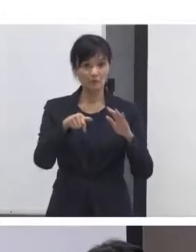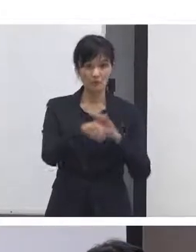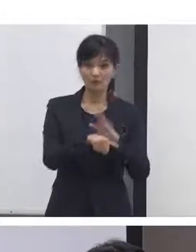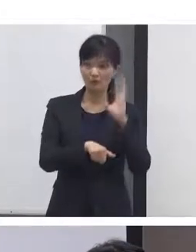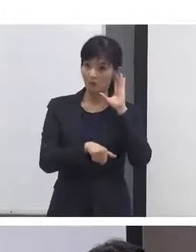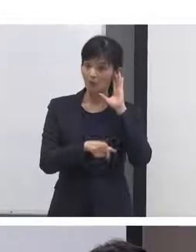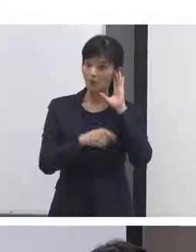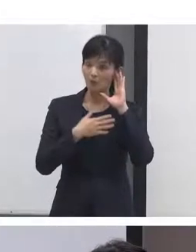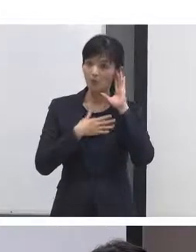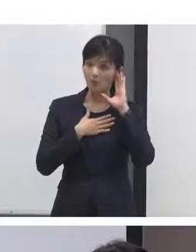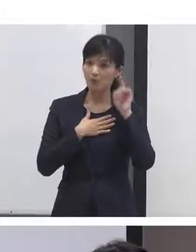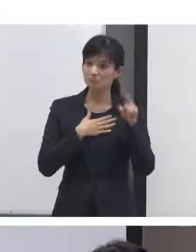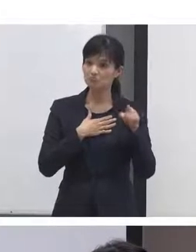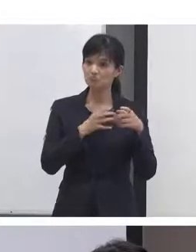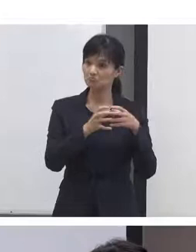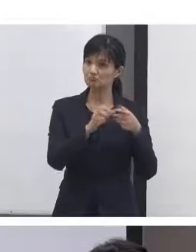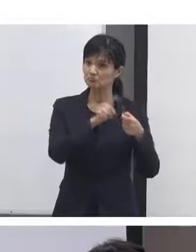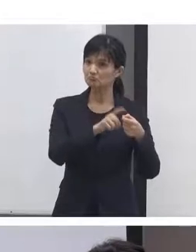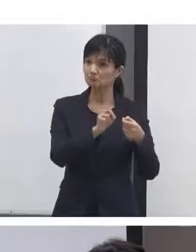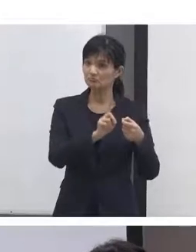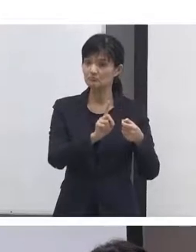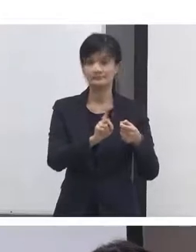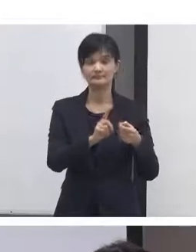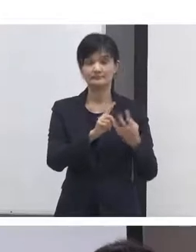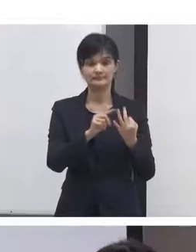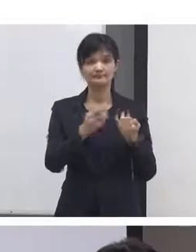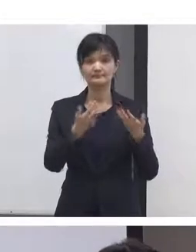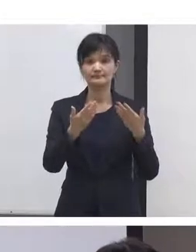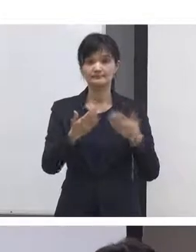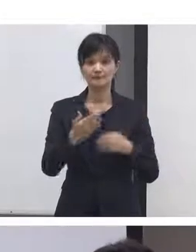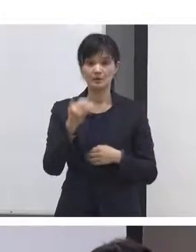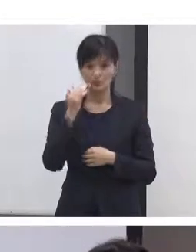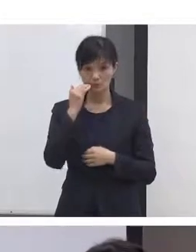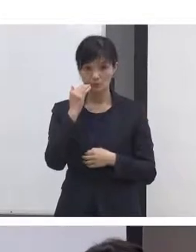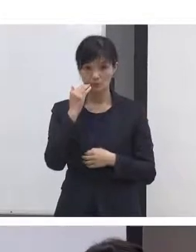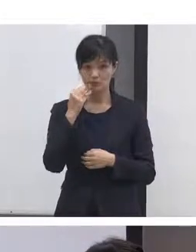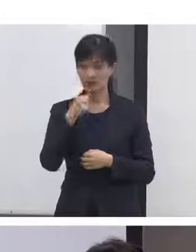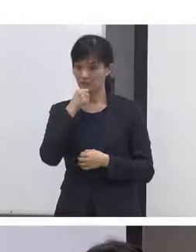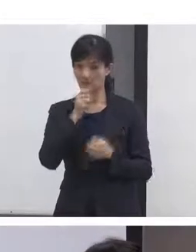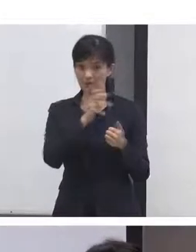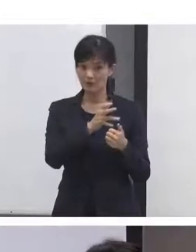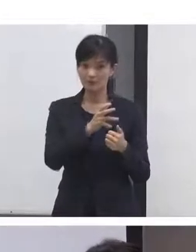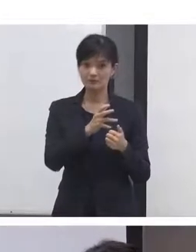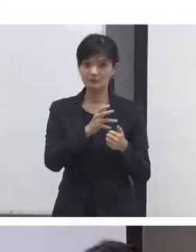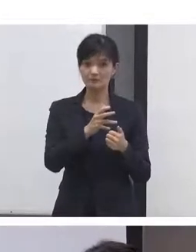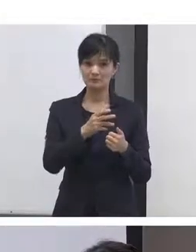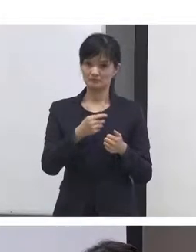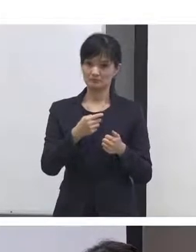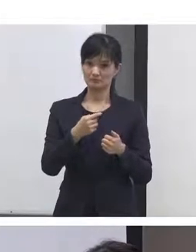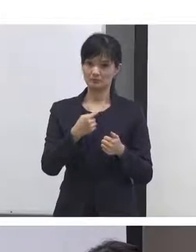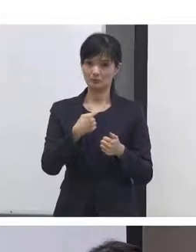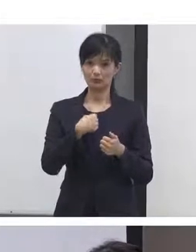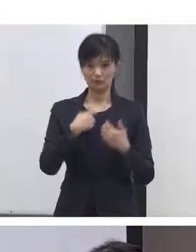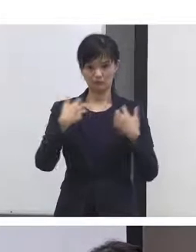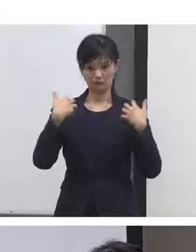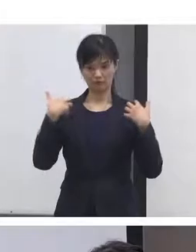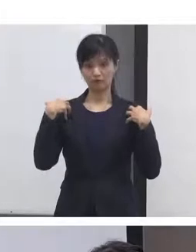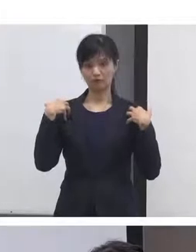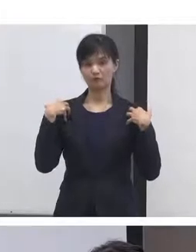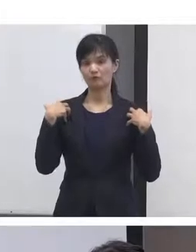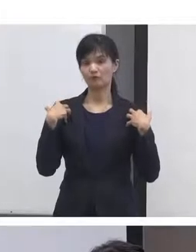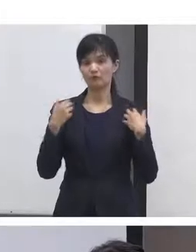对不对？那这个时候去访问的人看到任何人都可以代表 GMV 的时候，他不觉得自己需要负担查核责任。 嗯